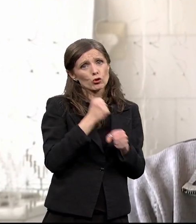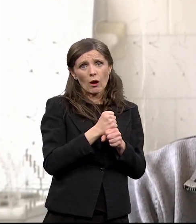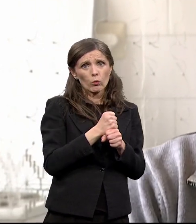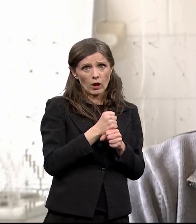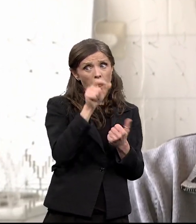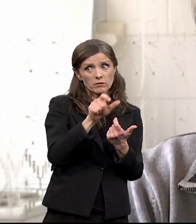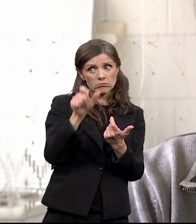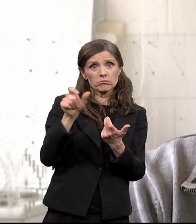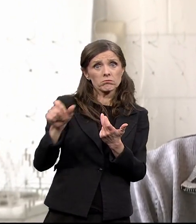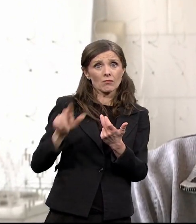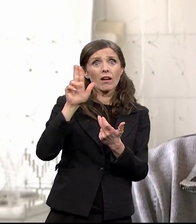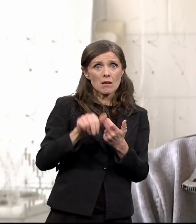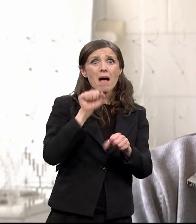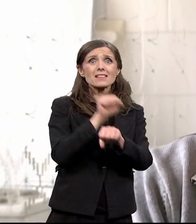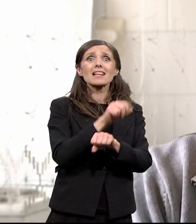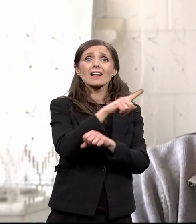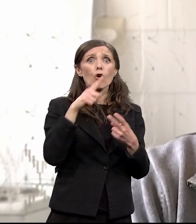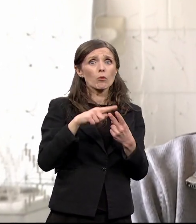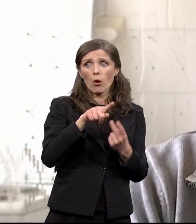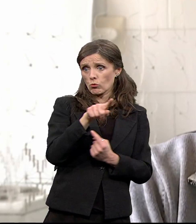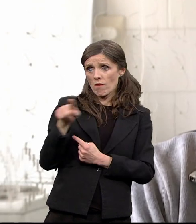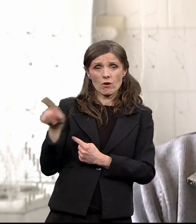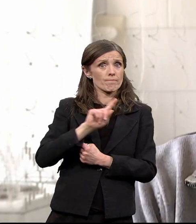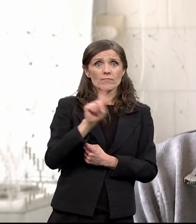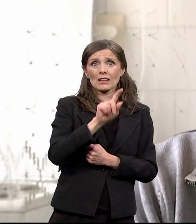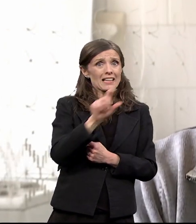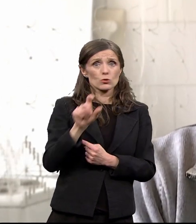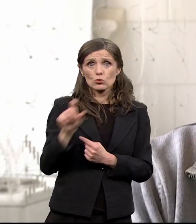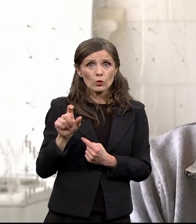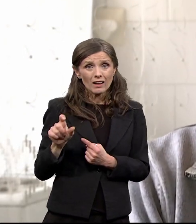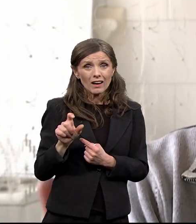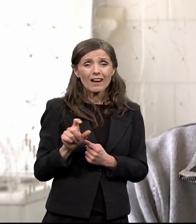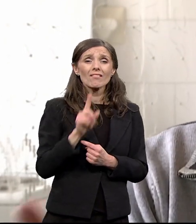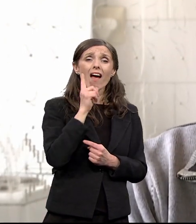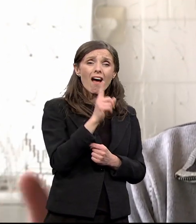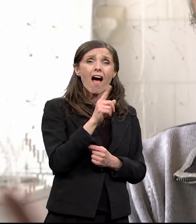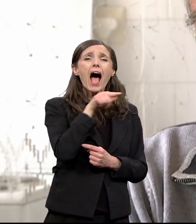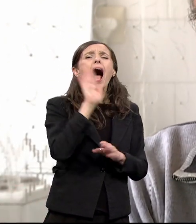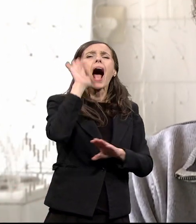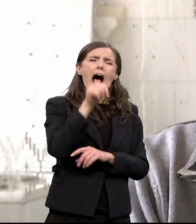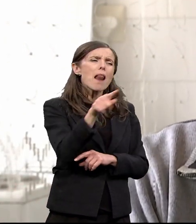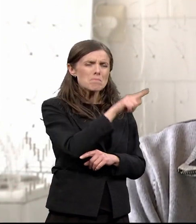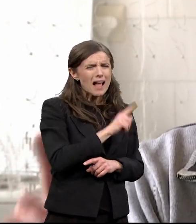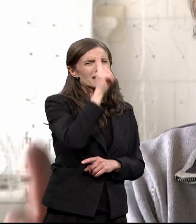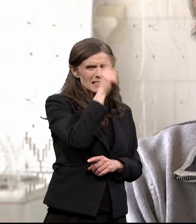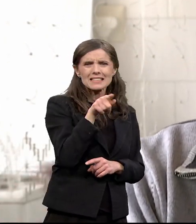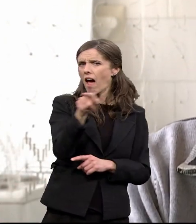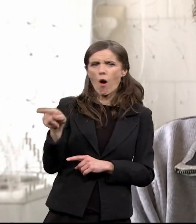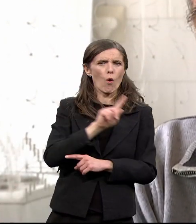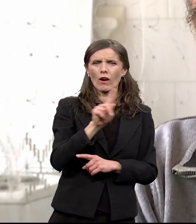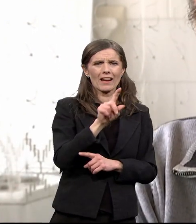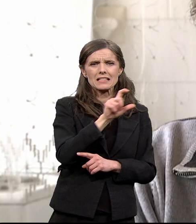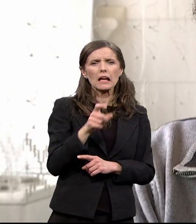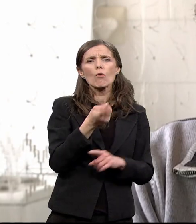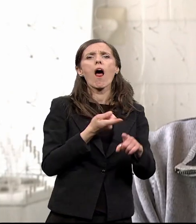u Podujevskom zatvoru. A pritom da i Albanci još bolje znaju da su oni nevini, ali ih namjerno